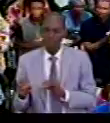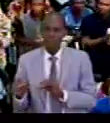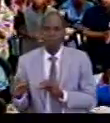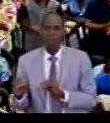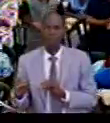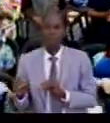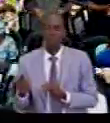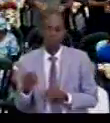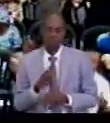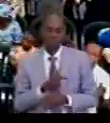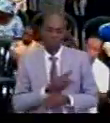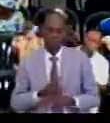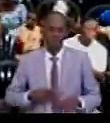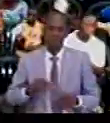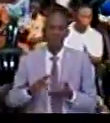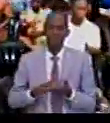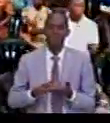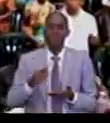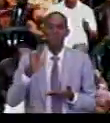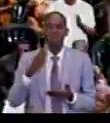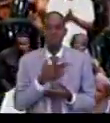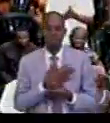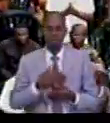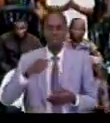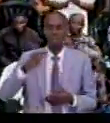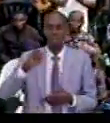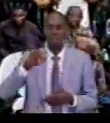roi de gloire et de majesté.